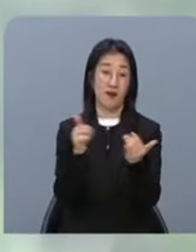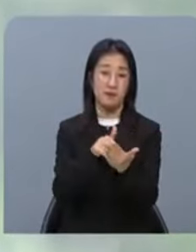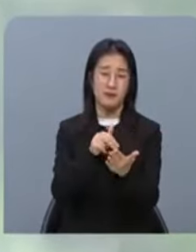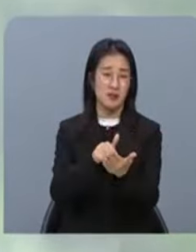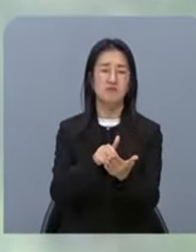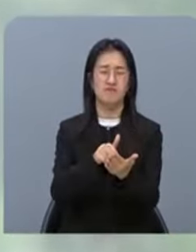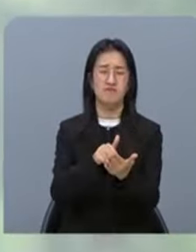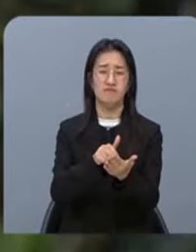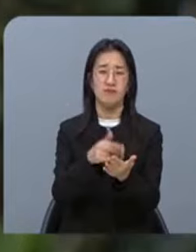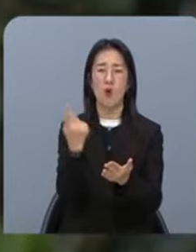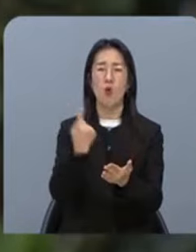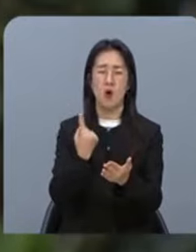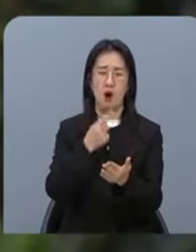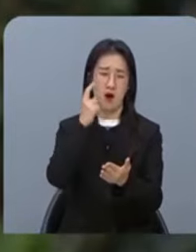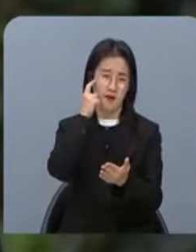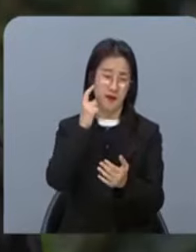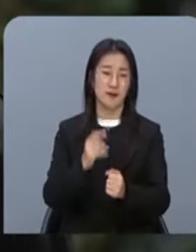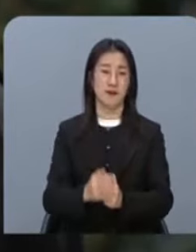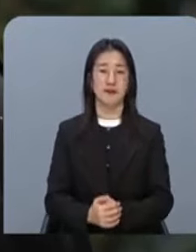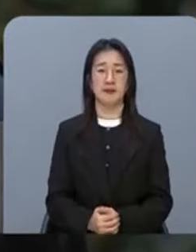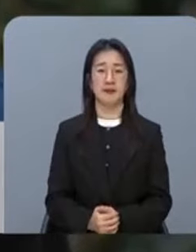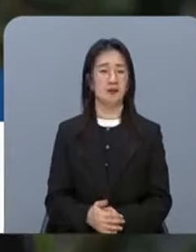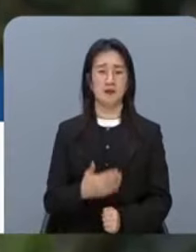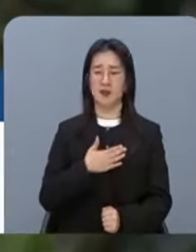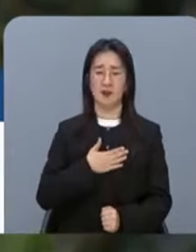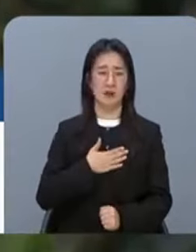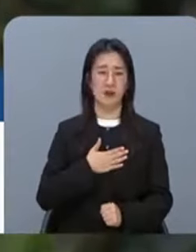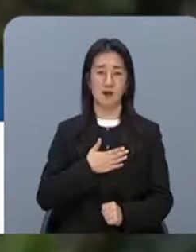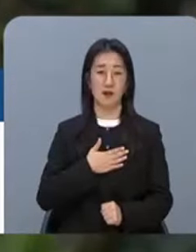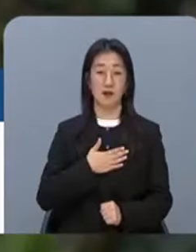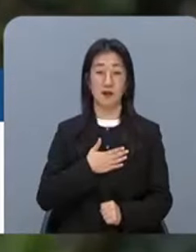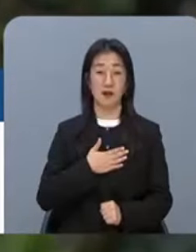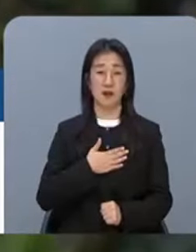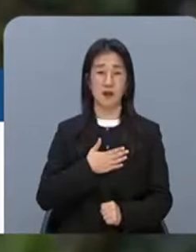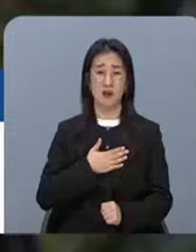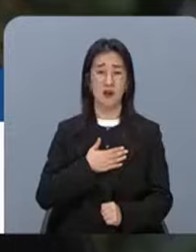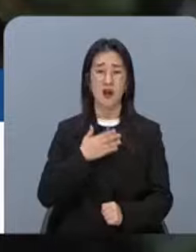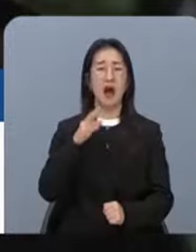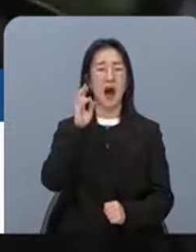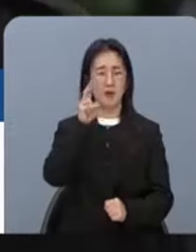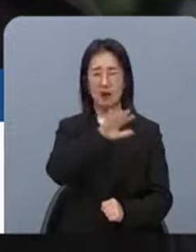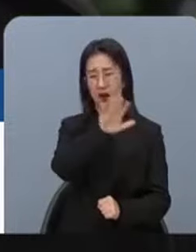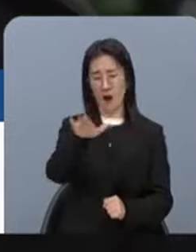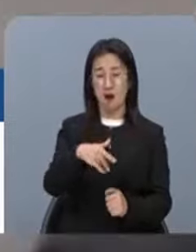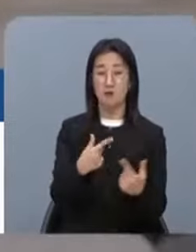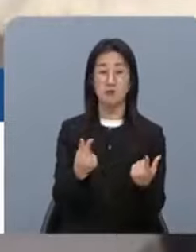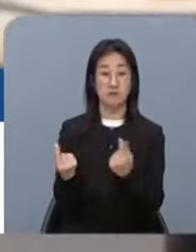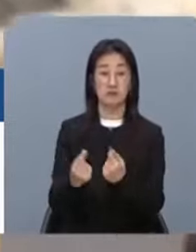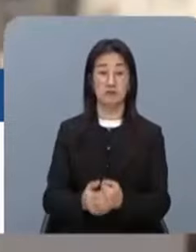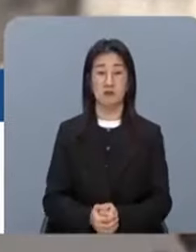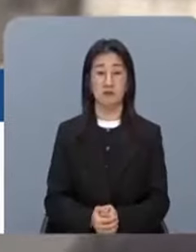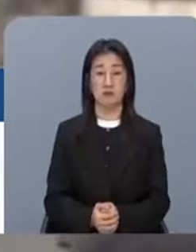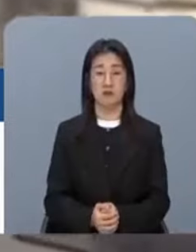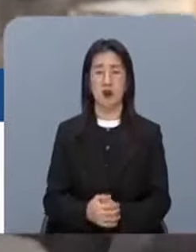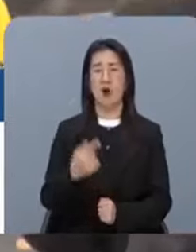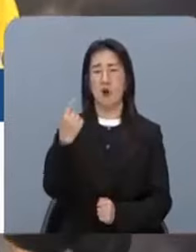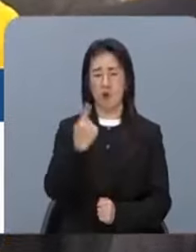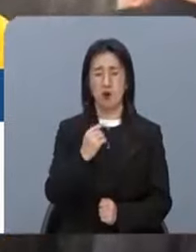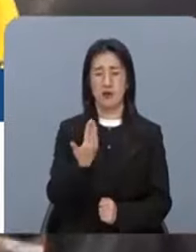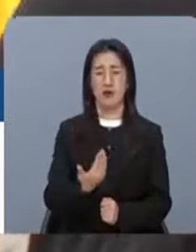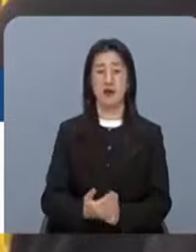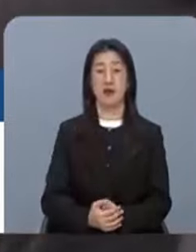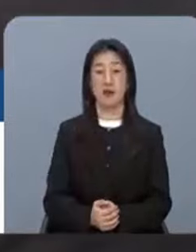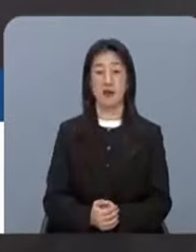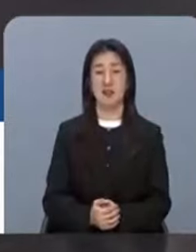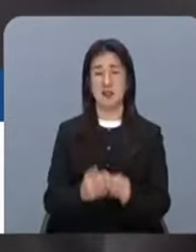않습니다. 저는 한 게 없습니다. 누구라도 다 했을 겁니다. 올라와야죠.